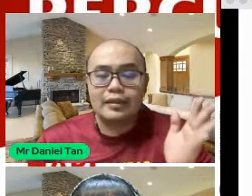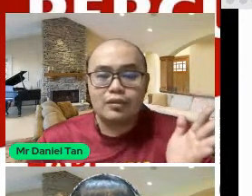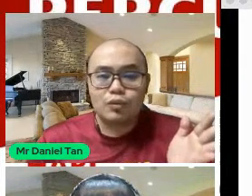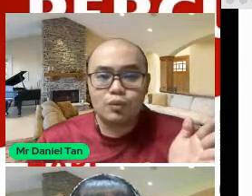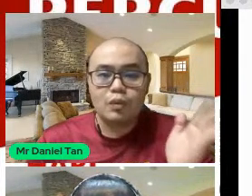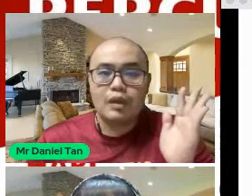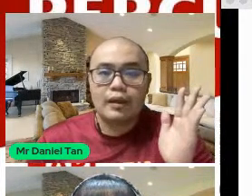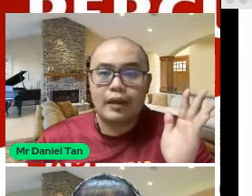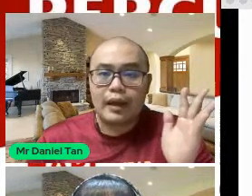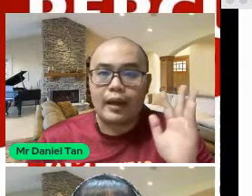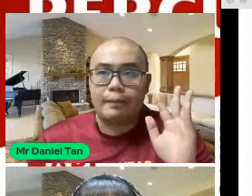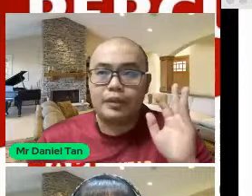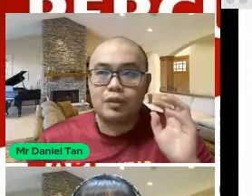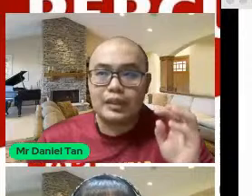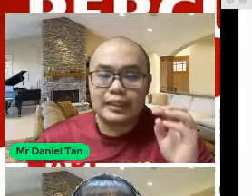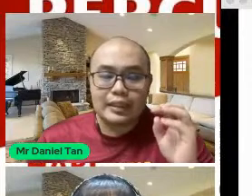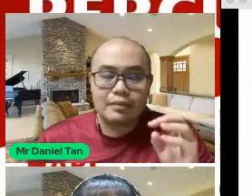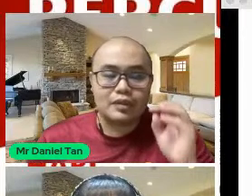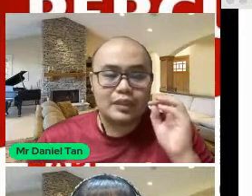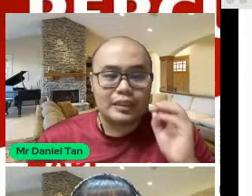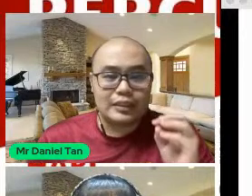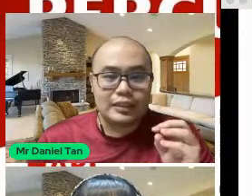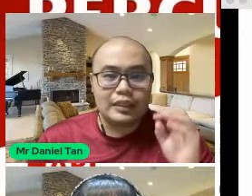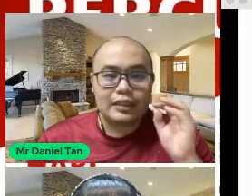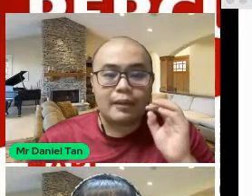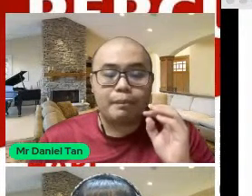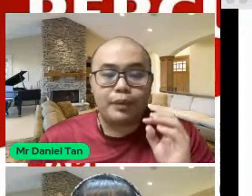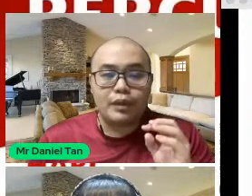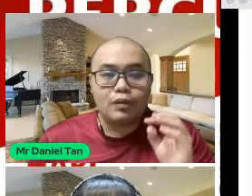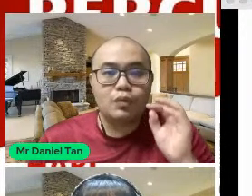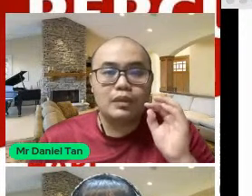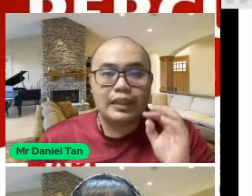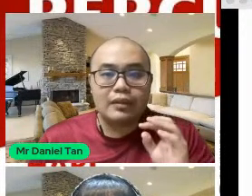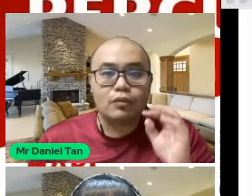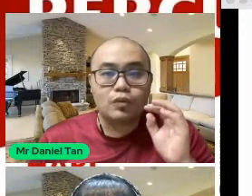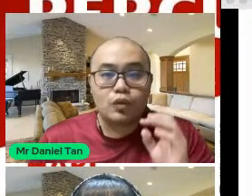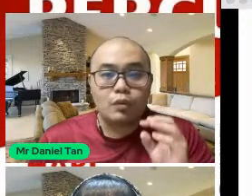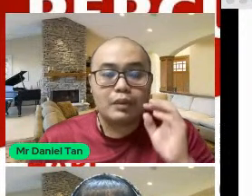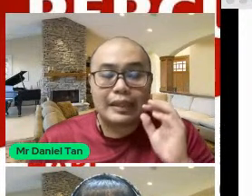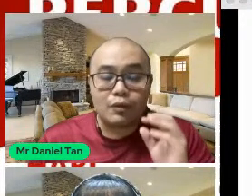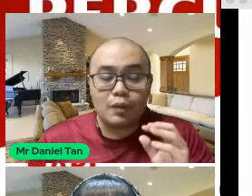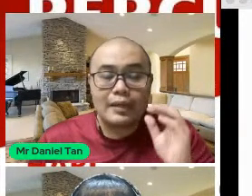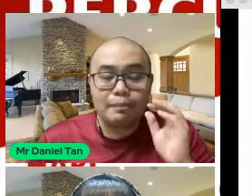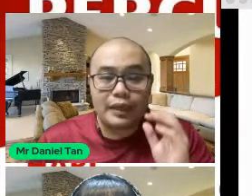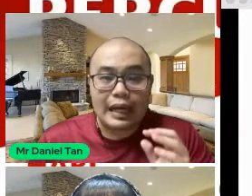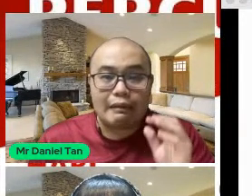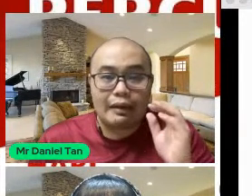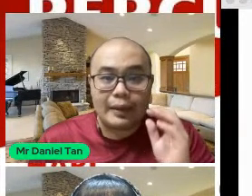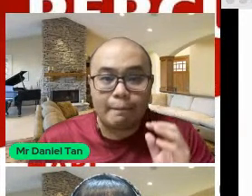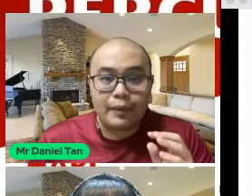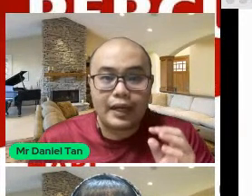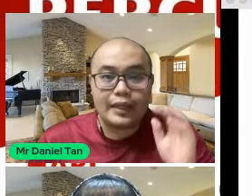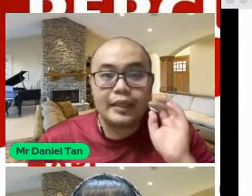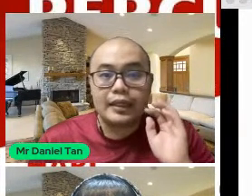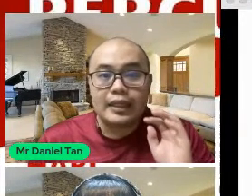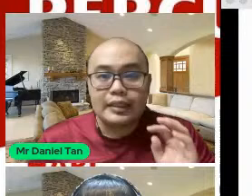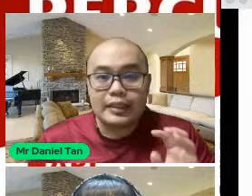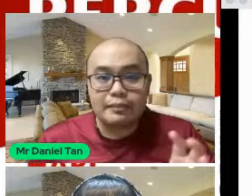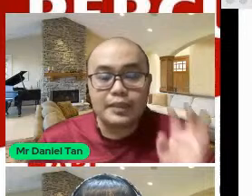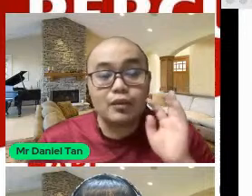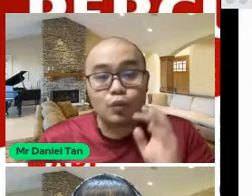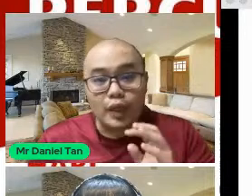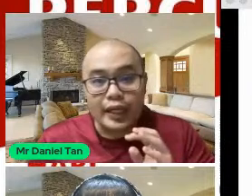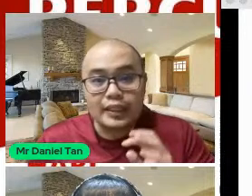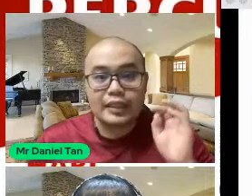niat tumbuh betulkan niat Maksudnya di sini kita perlu niat untuk melakukan perkara yang baik